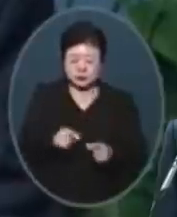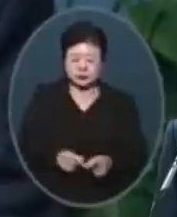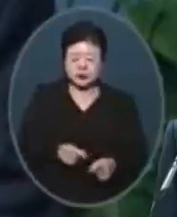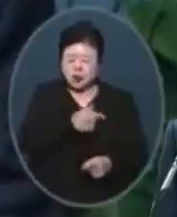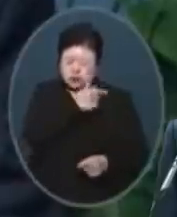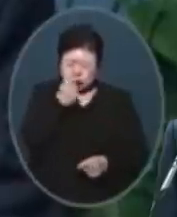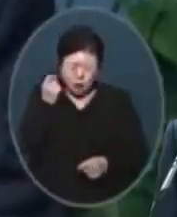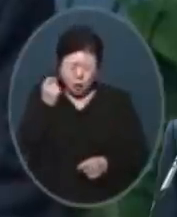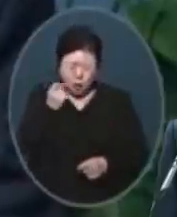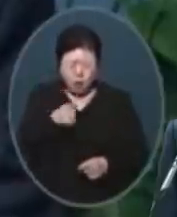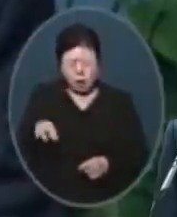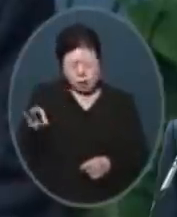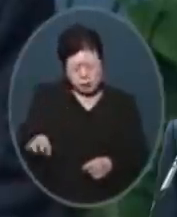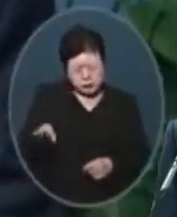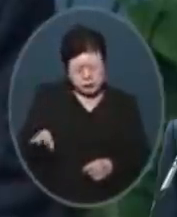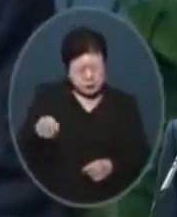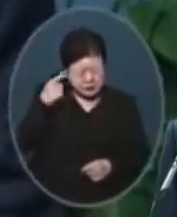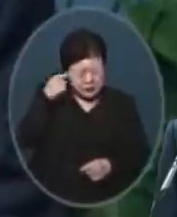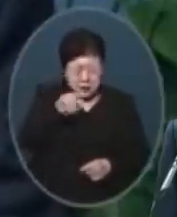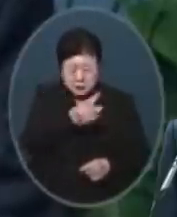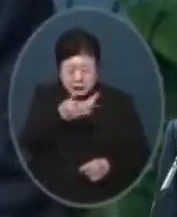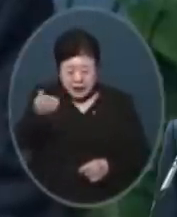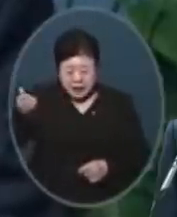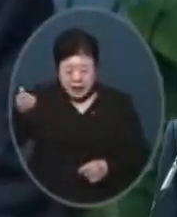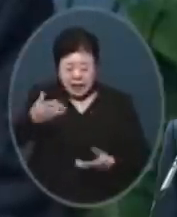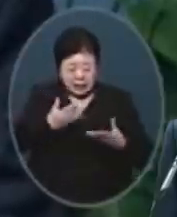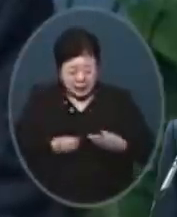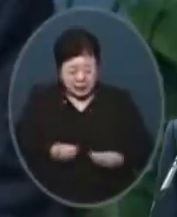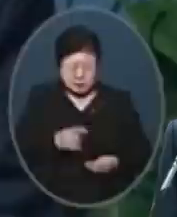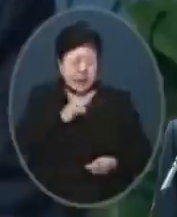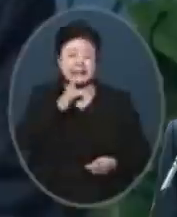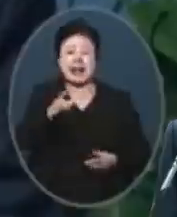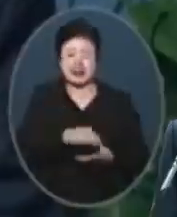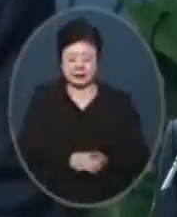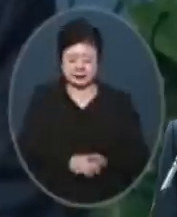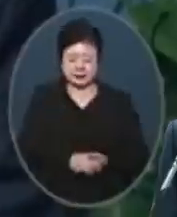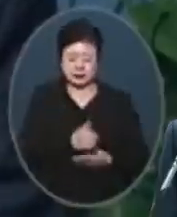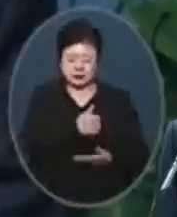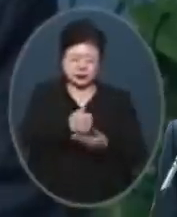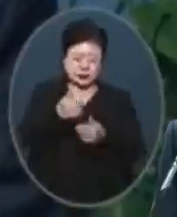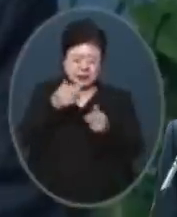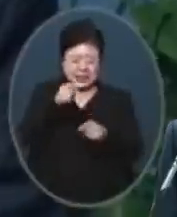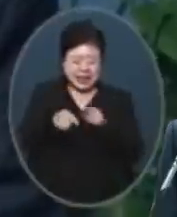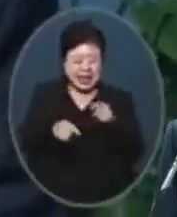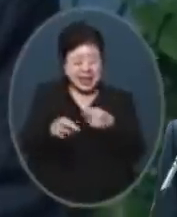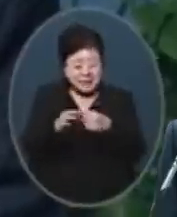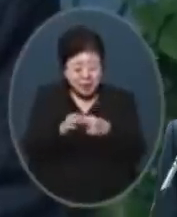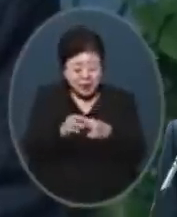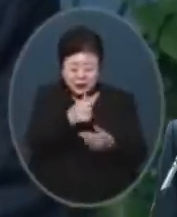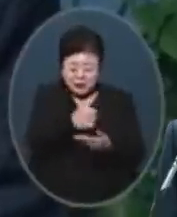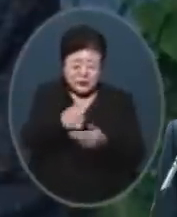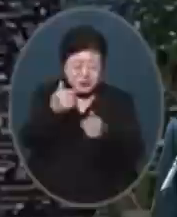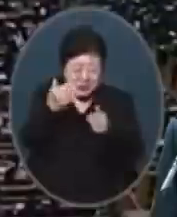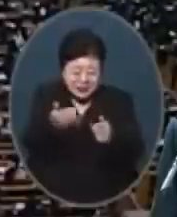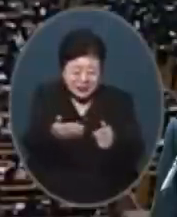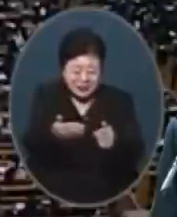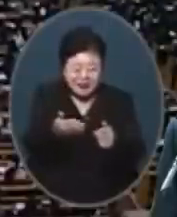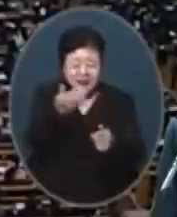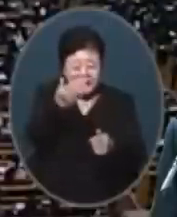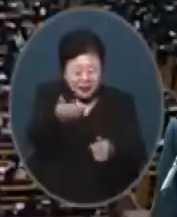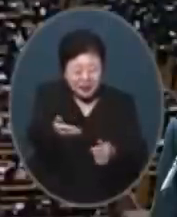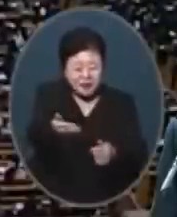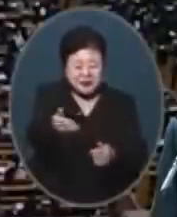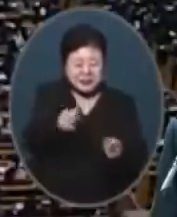부족하고 보잘 것 없다고 생각하고 낙심해서는 안 됩니다. 주님께 나아가면 주님께서